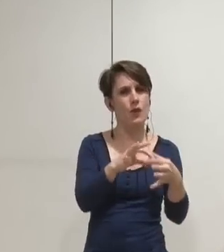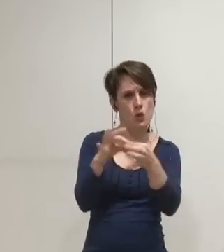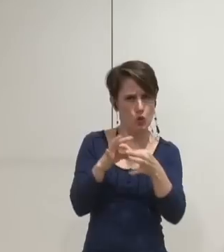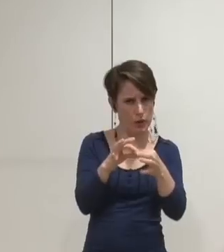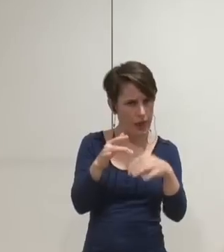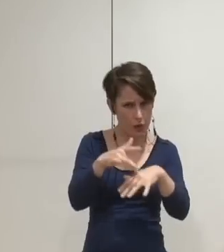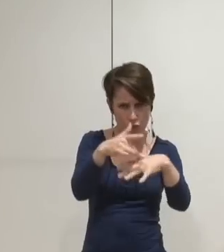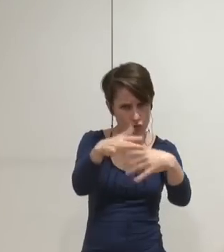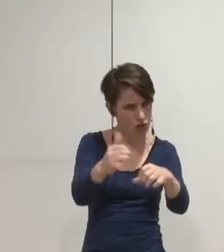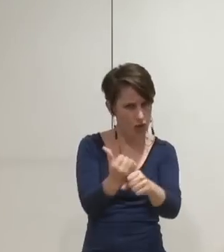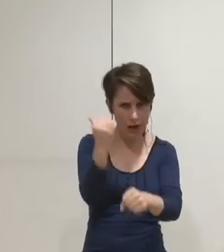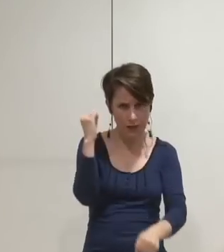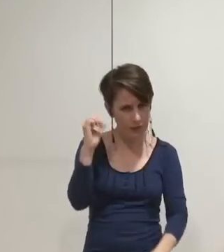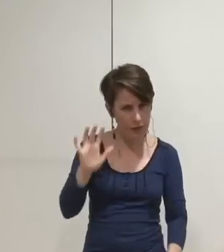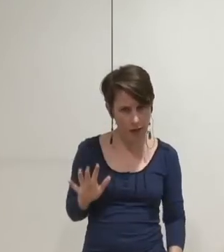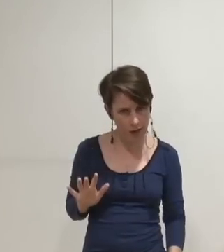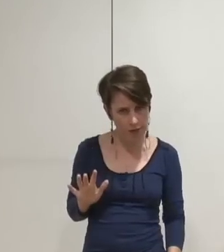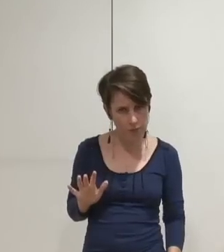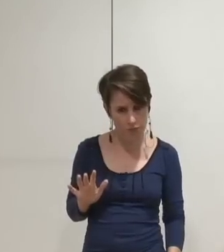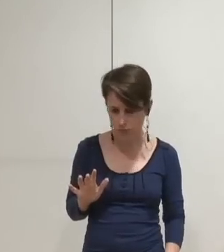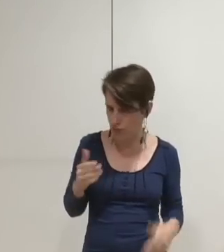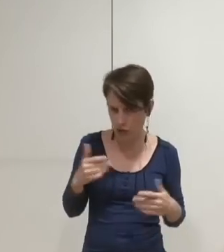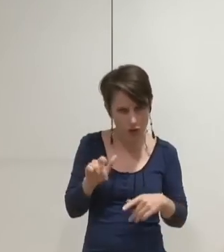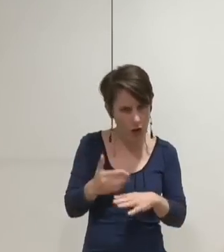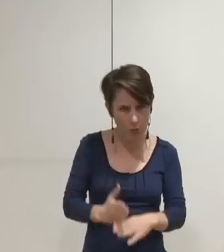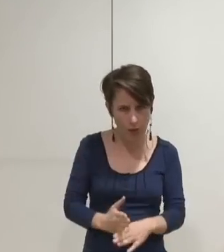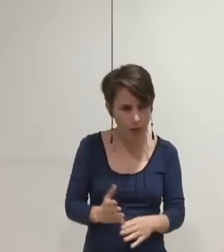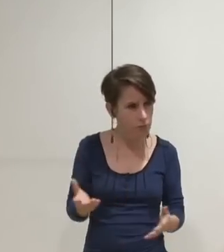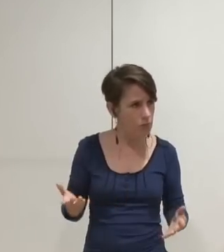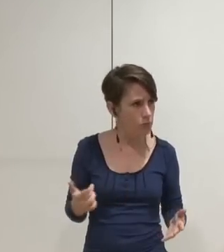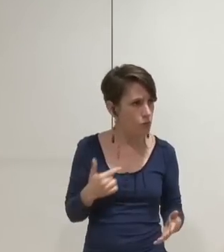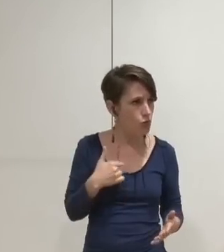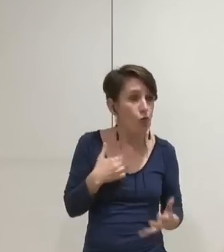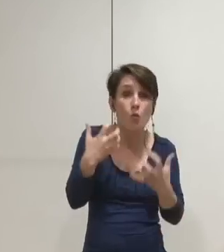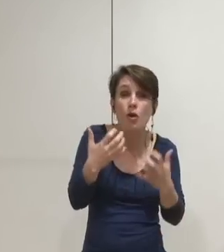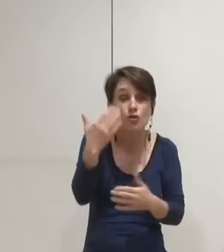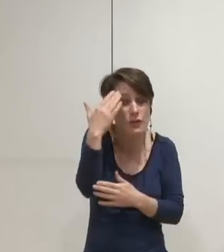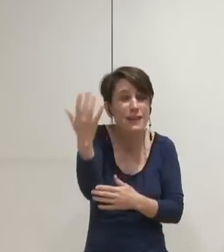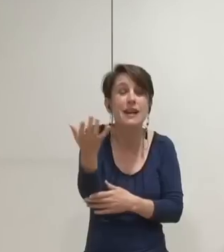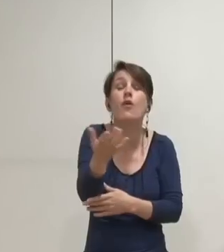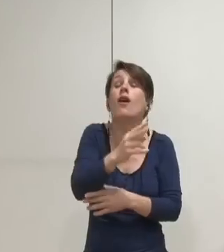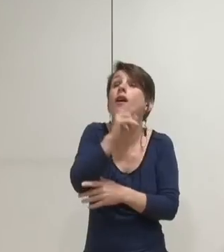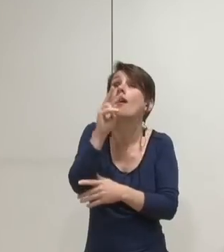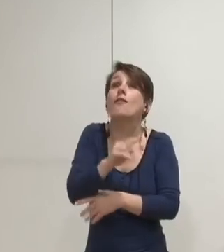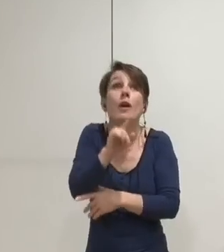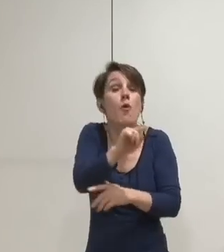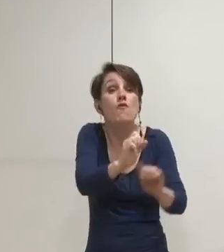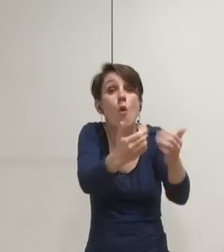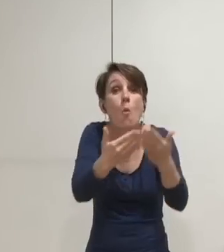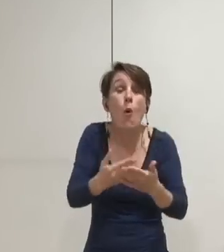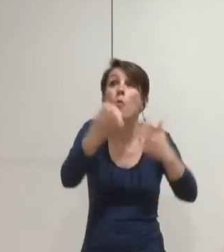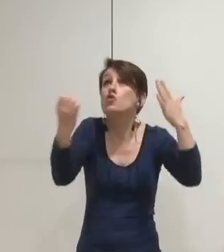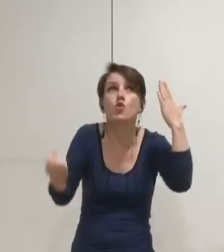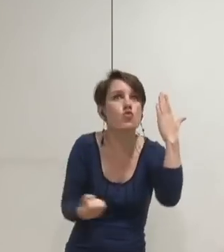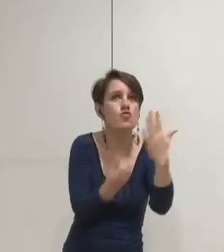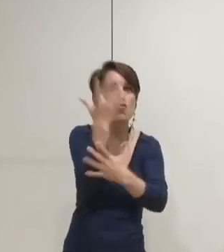et mandat dernièrement comme j'aimerais bien donc savoir quelle est vraiment la nouveauté que vous amenez en